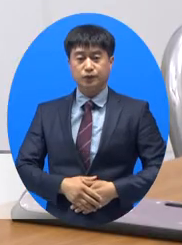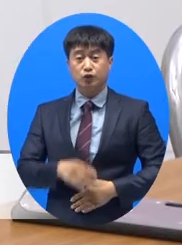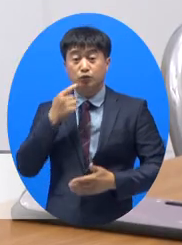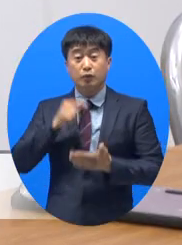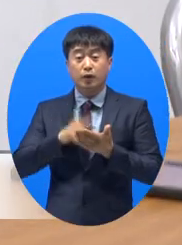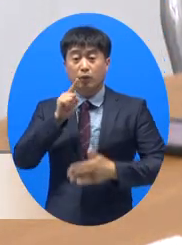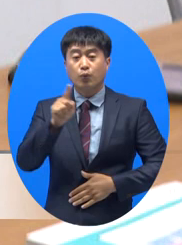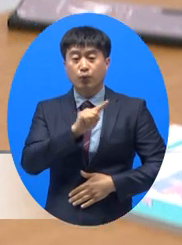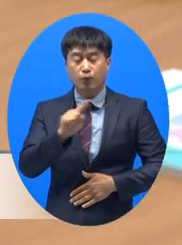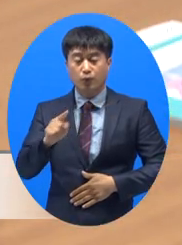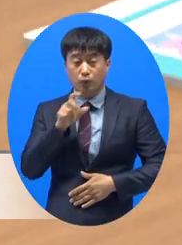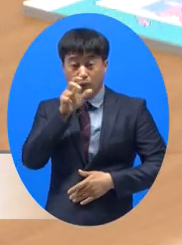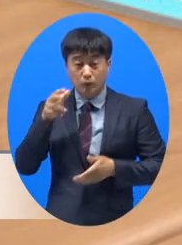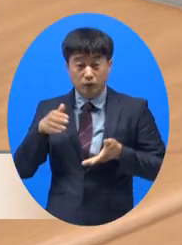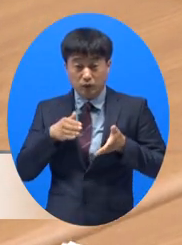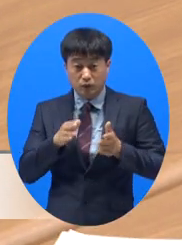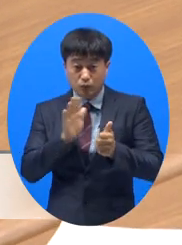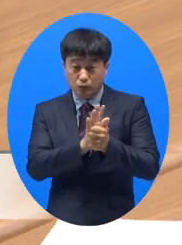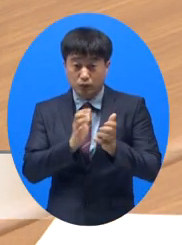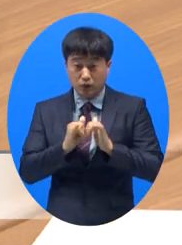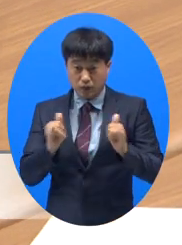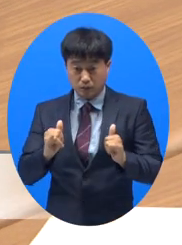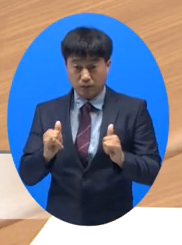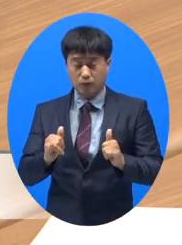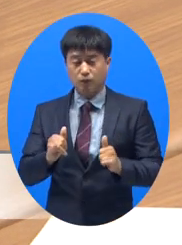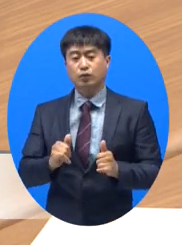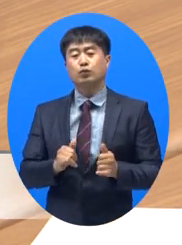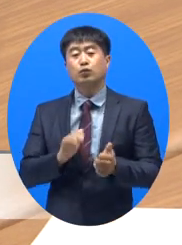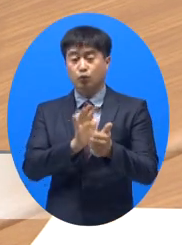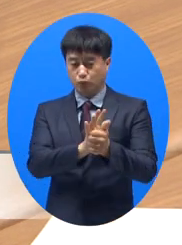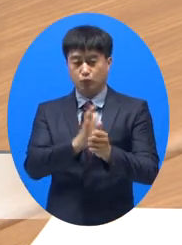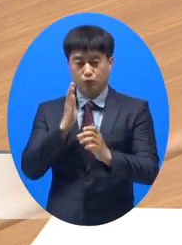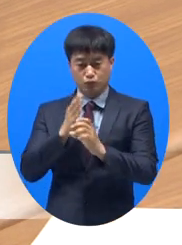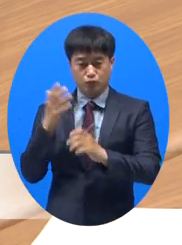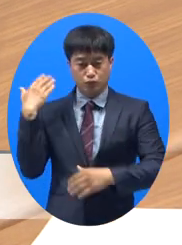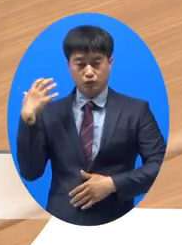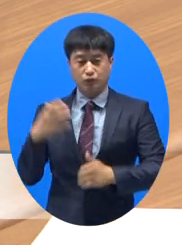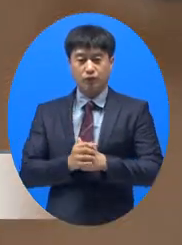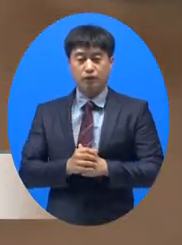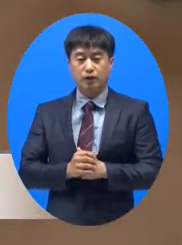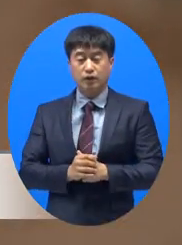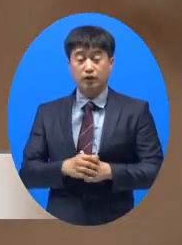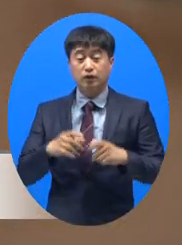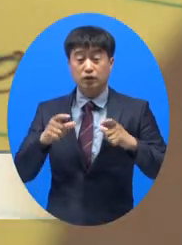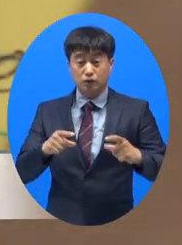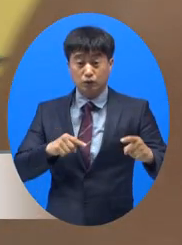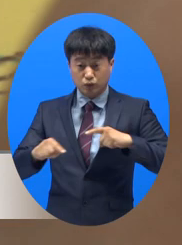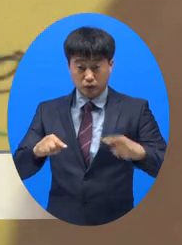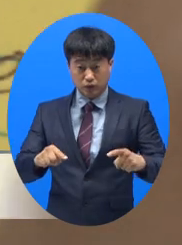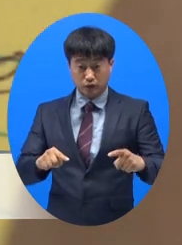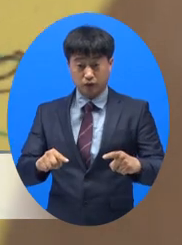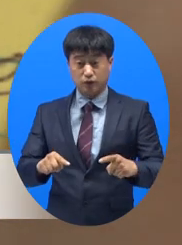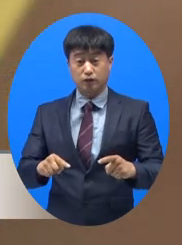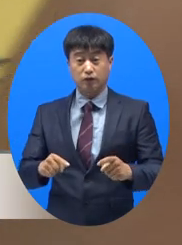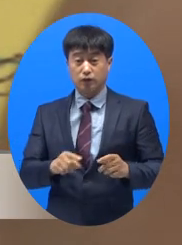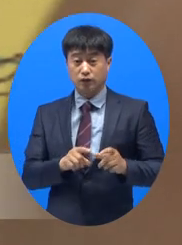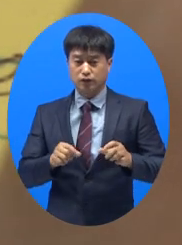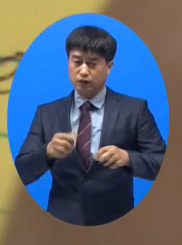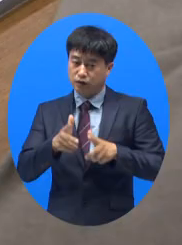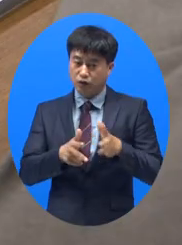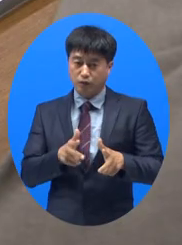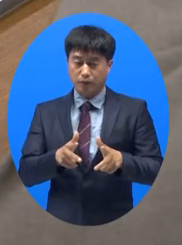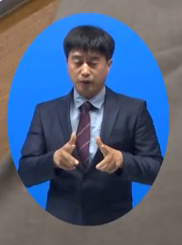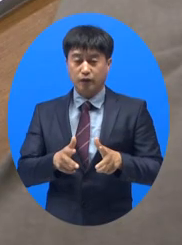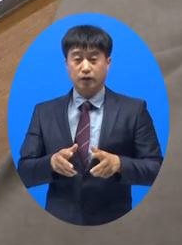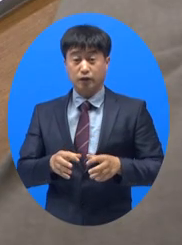쉽게 말해 골목 상권 매니저는 징검다리 역할을 하는 겁니다. 지자체 지원 사업에 상인들이 쉽게 참여할 수 있게 연결해주기도